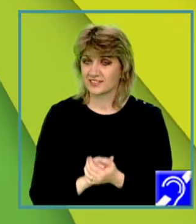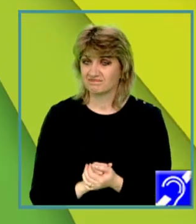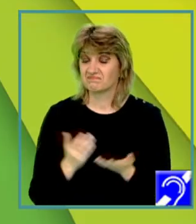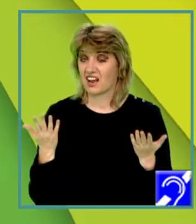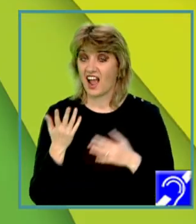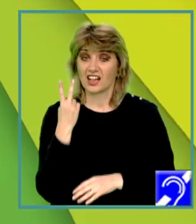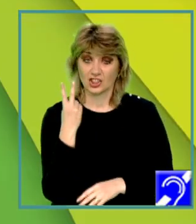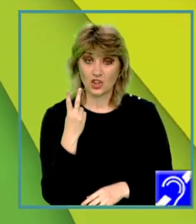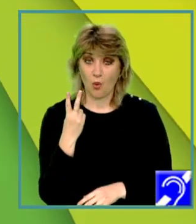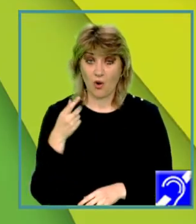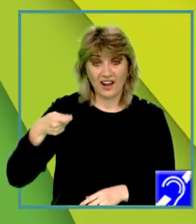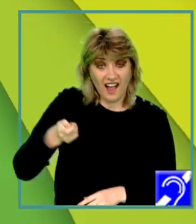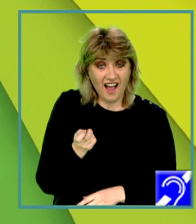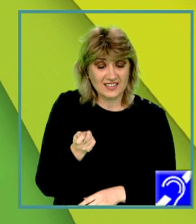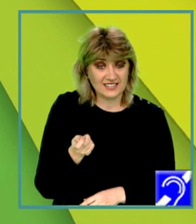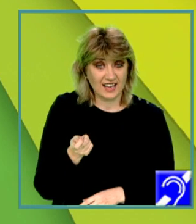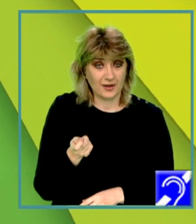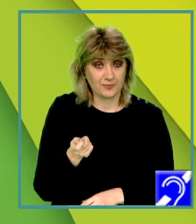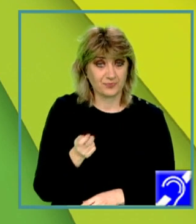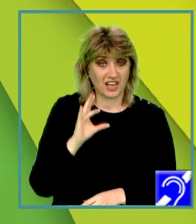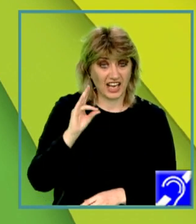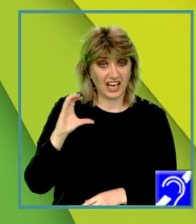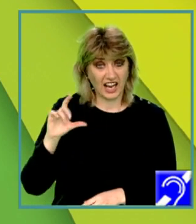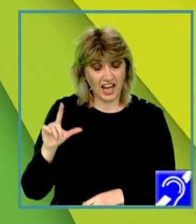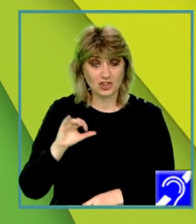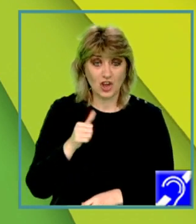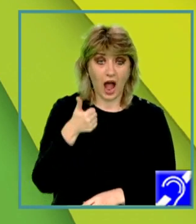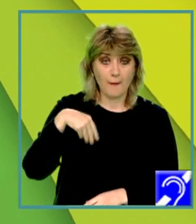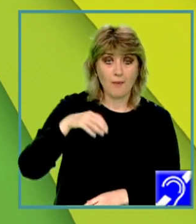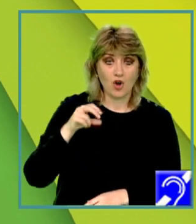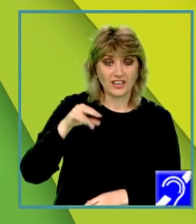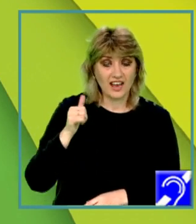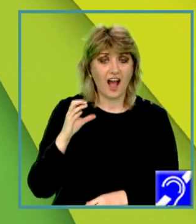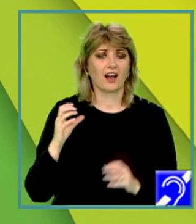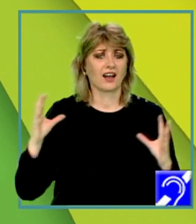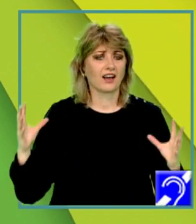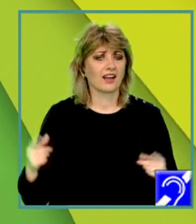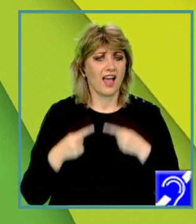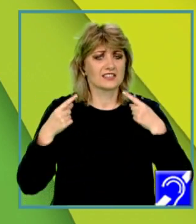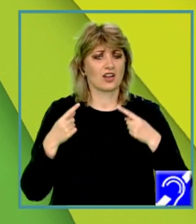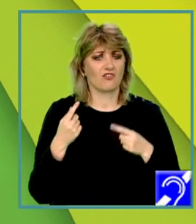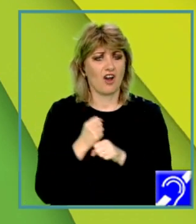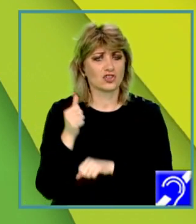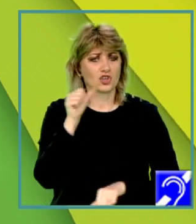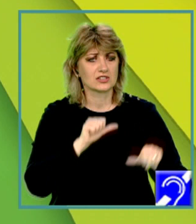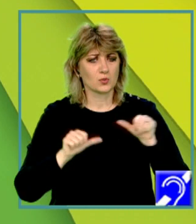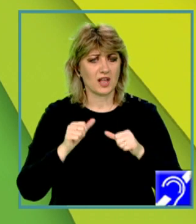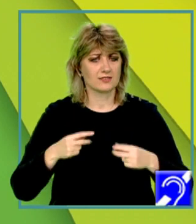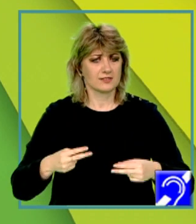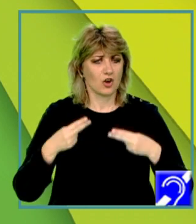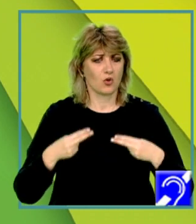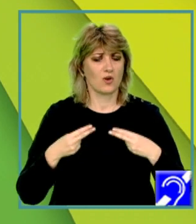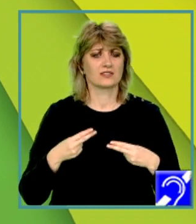care două gaze acidul clorhidric și amoniacul reacționează și formează o substanță solidă de culoare